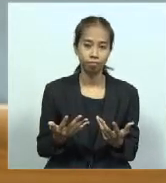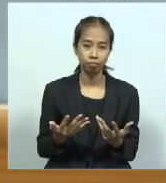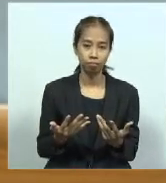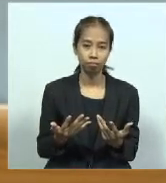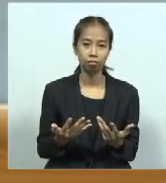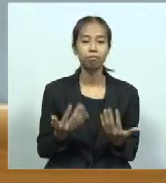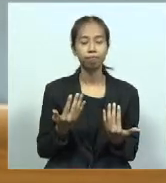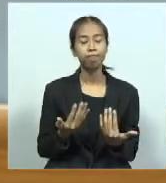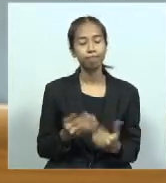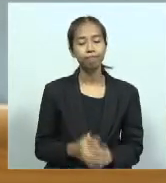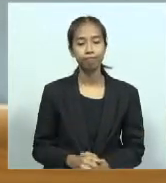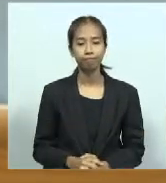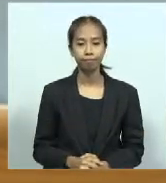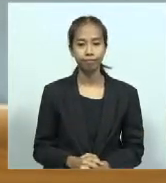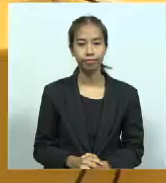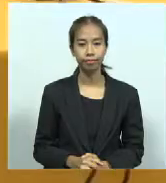แบบนี้